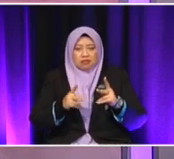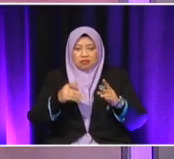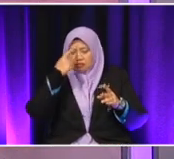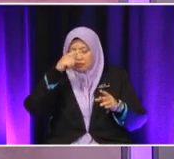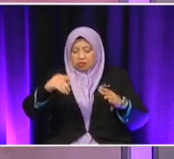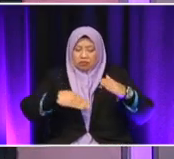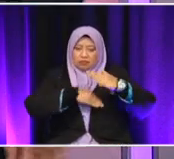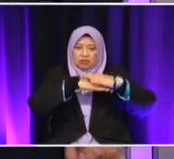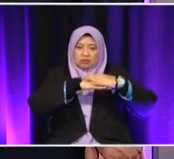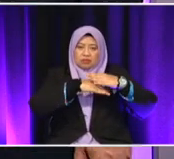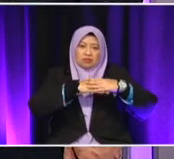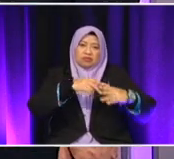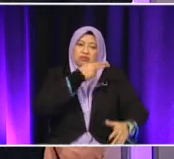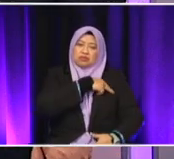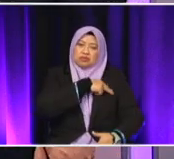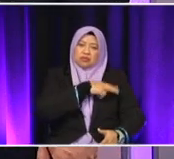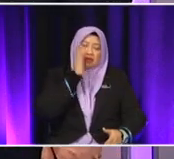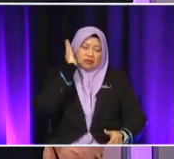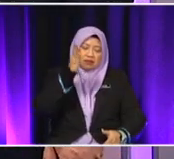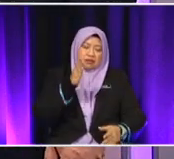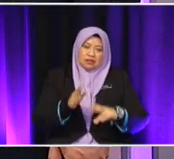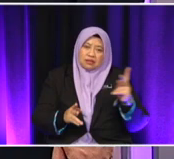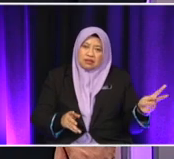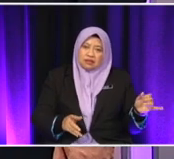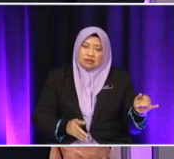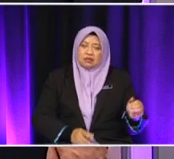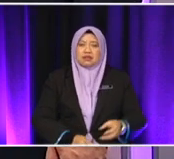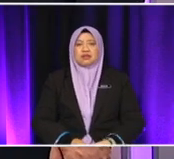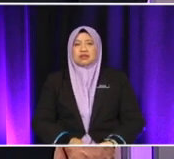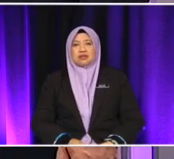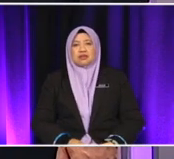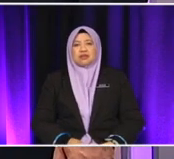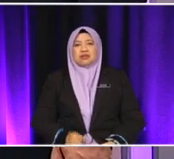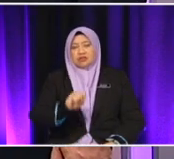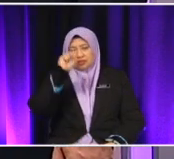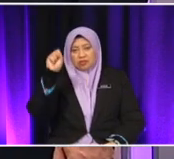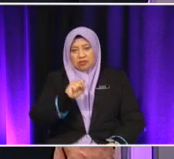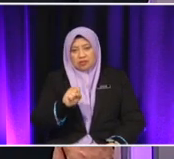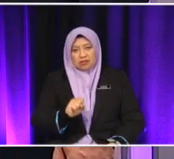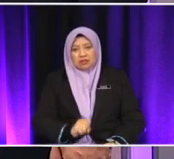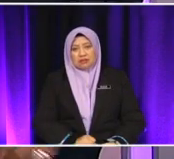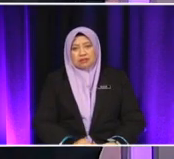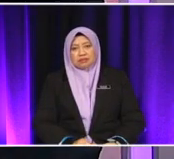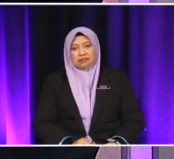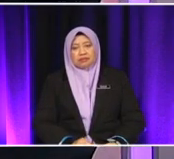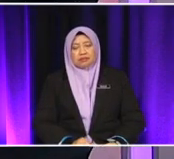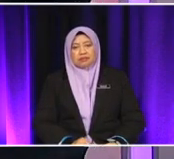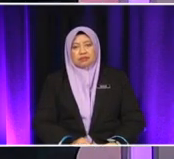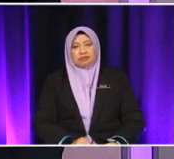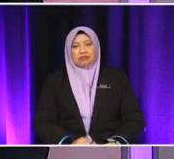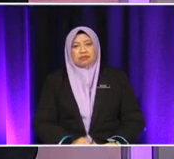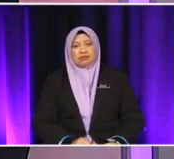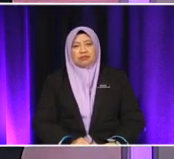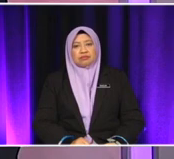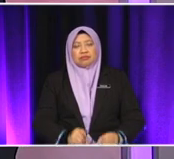bergerak ke kiri oke seterusnya ya coba lagi satu salam contoh